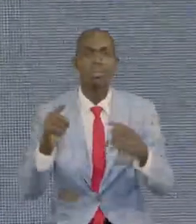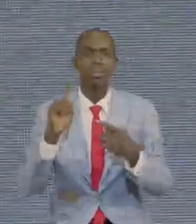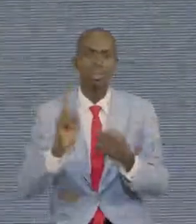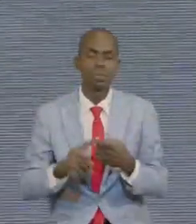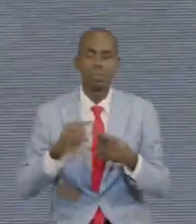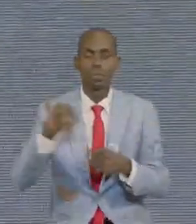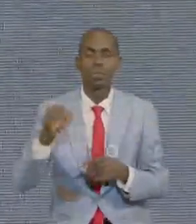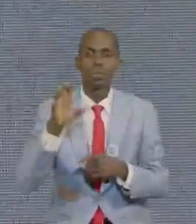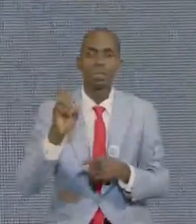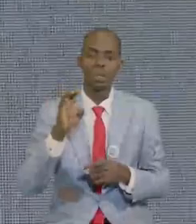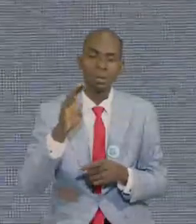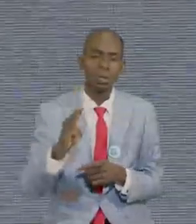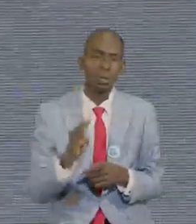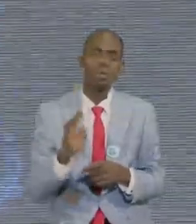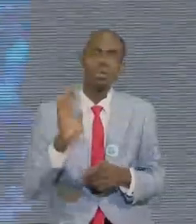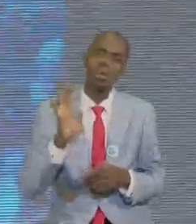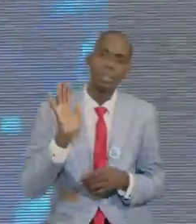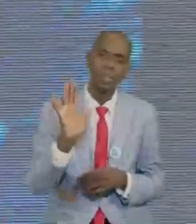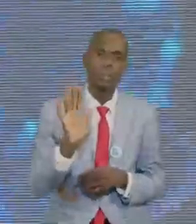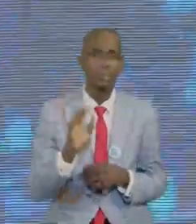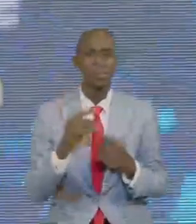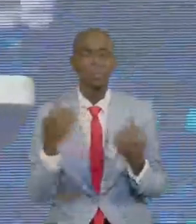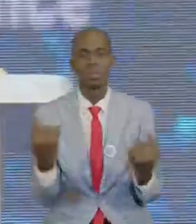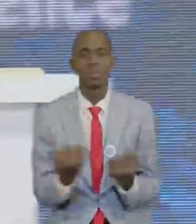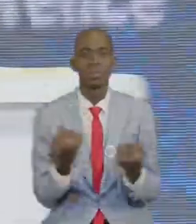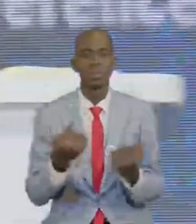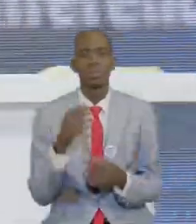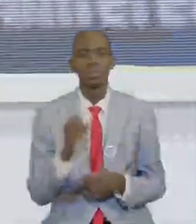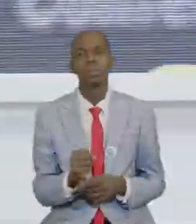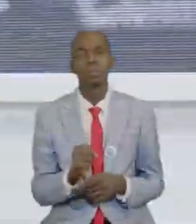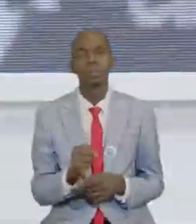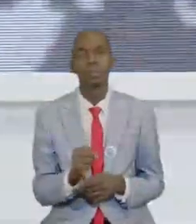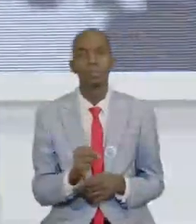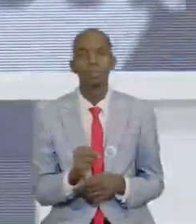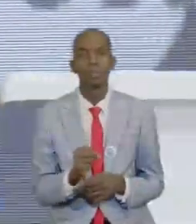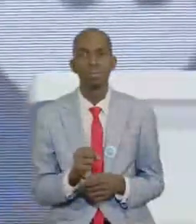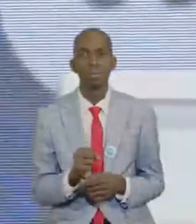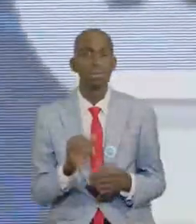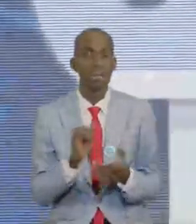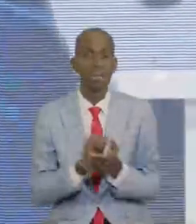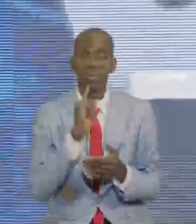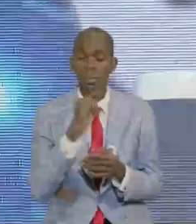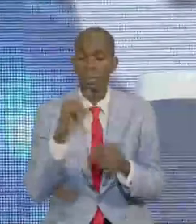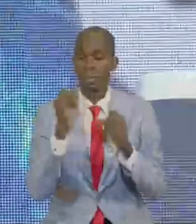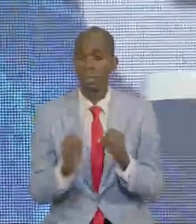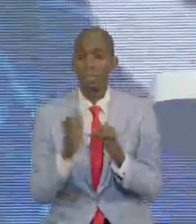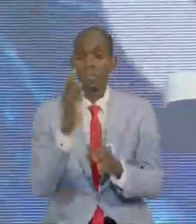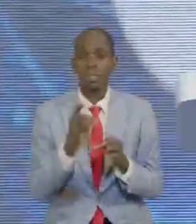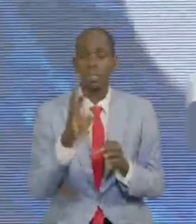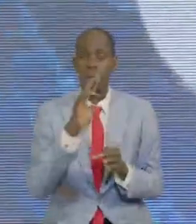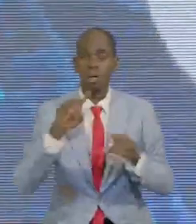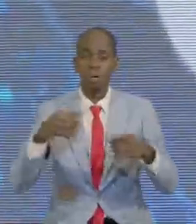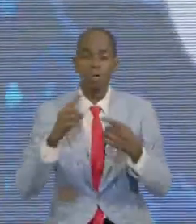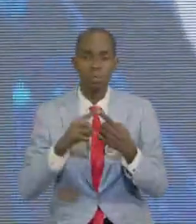Jacob his transgression. Pour faire connaître à Jacob son crime. That's the power. If you're going to declare to